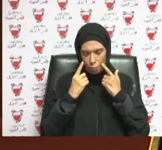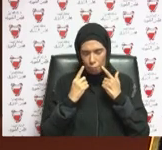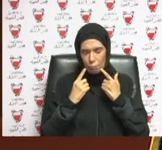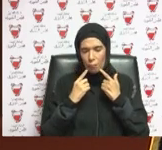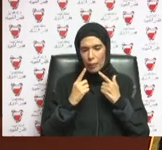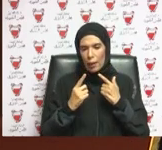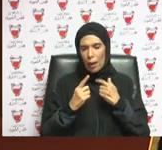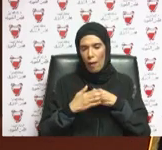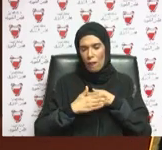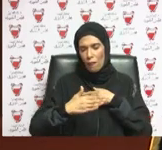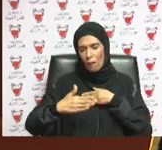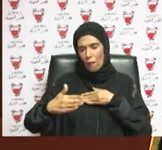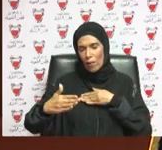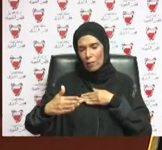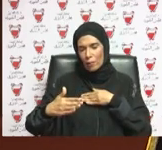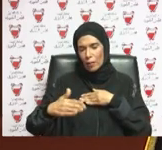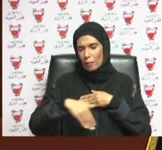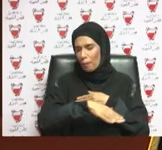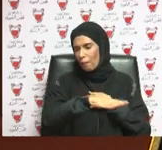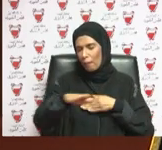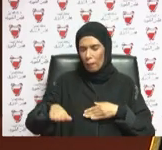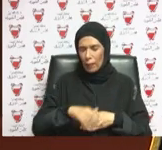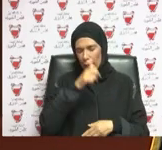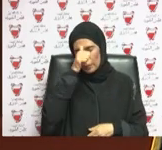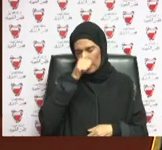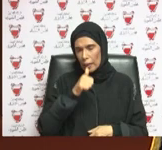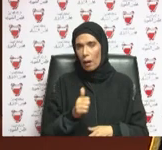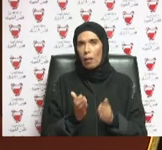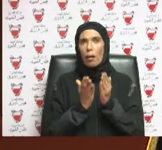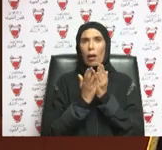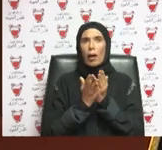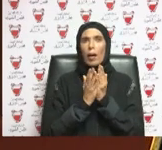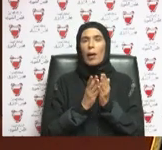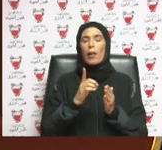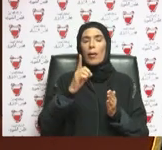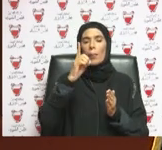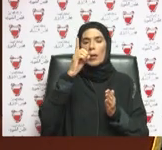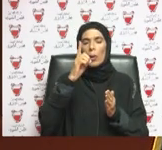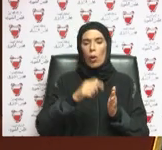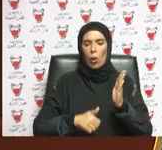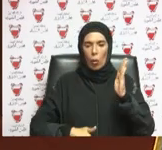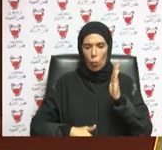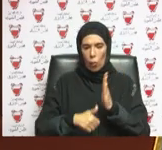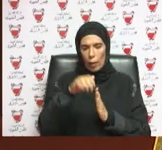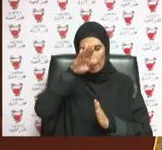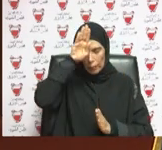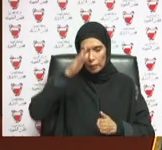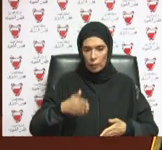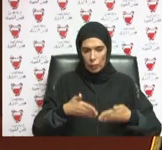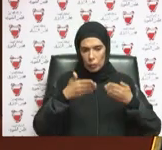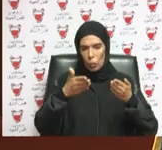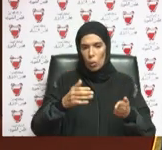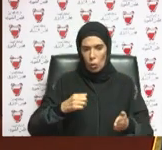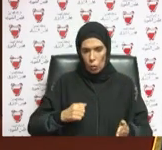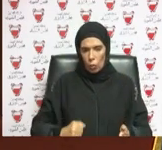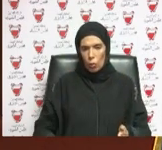على فراقك يا خليفتي المحزونون. ونسأل الله العلي القدير أن يوفق جلالة الملك إلى خدمة هذا الوطن،